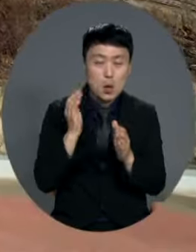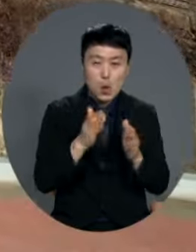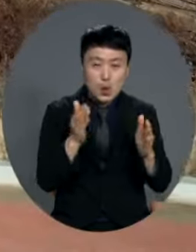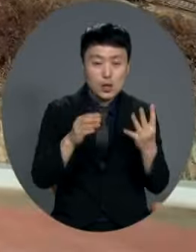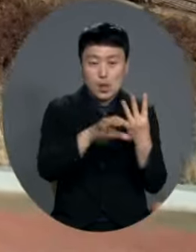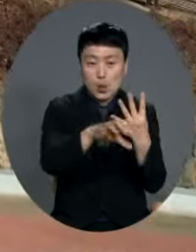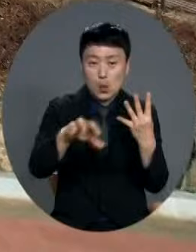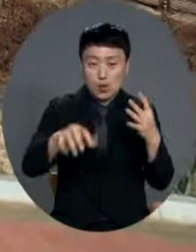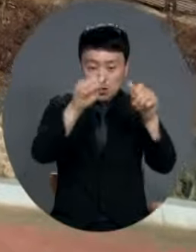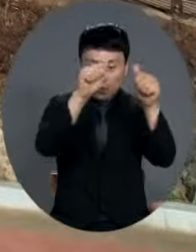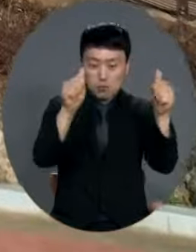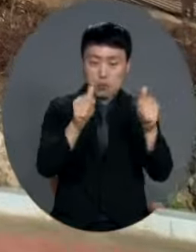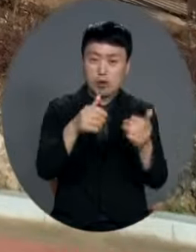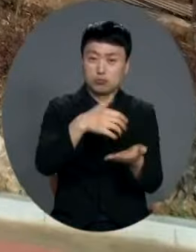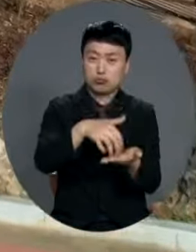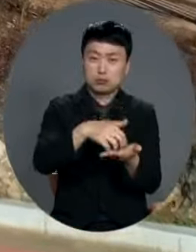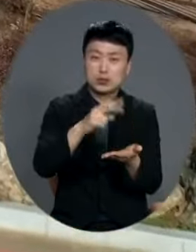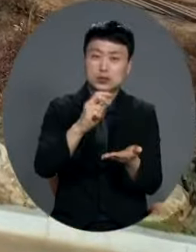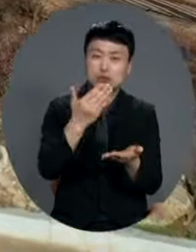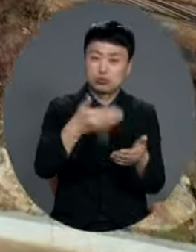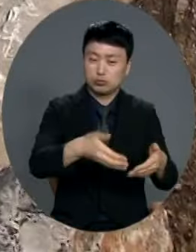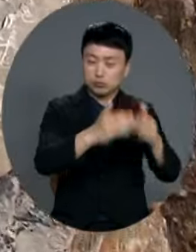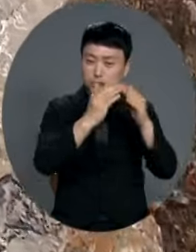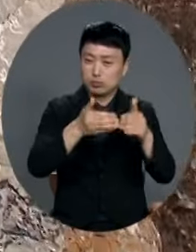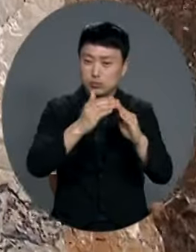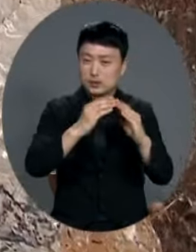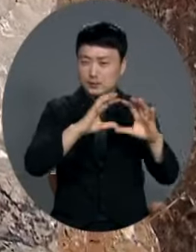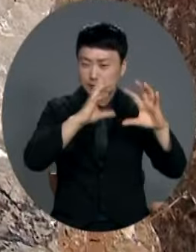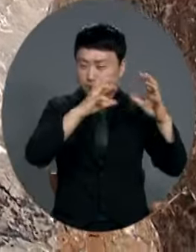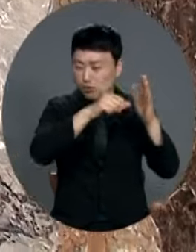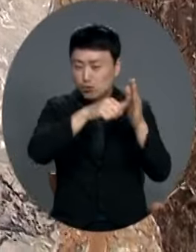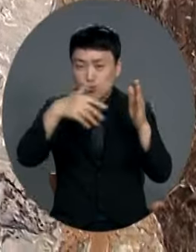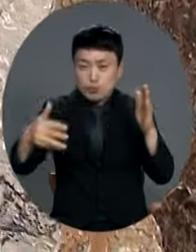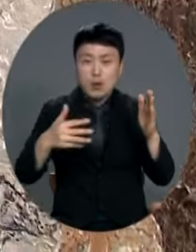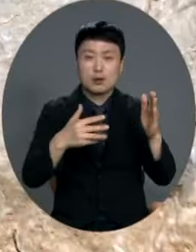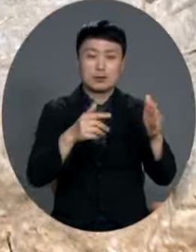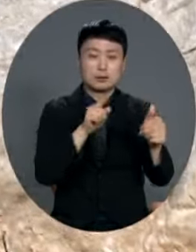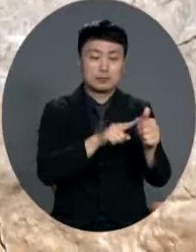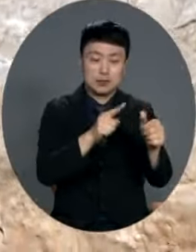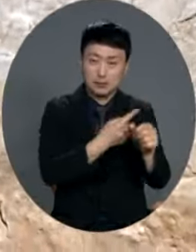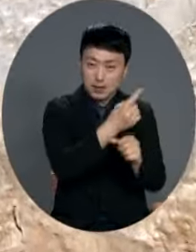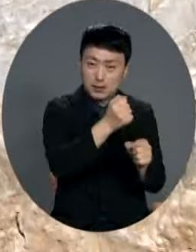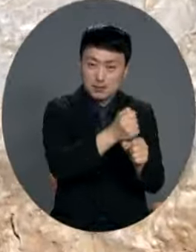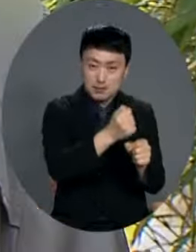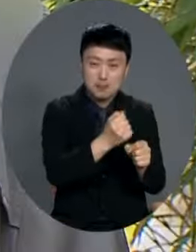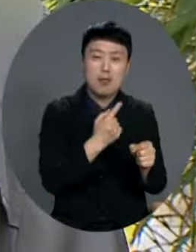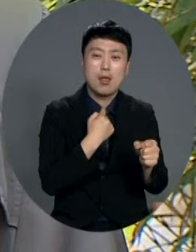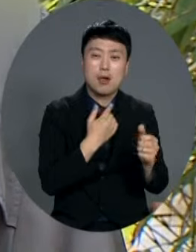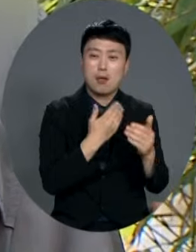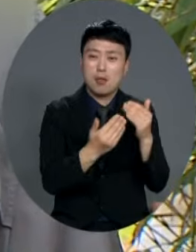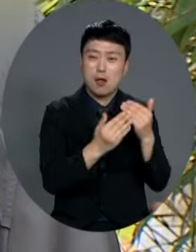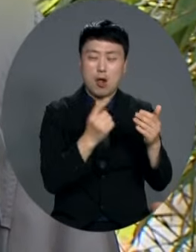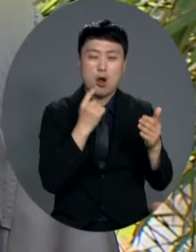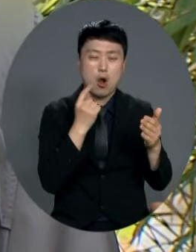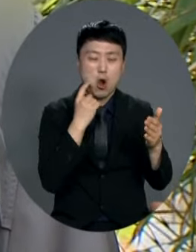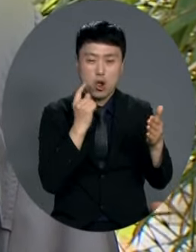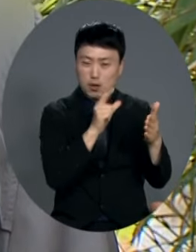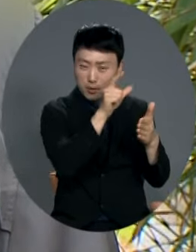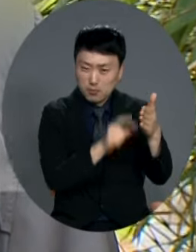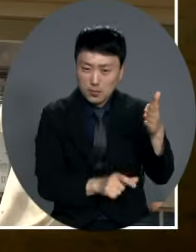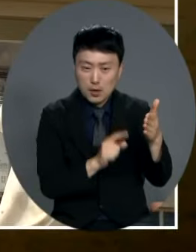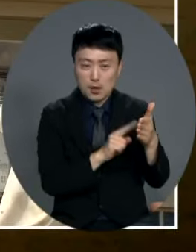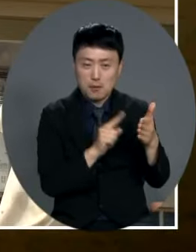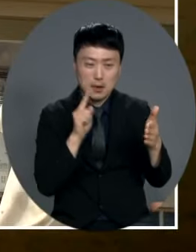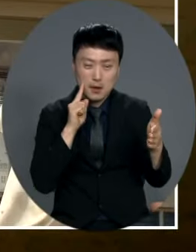29점을 설치하면서 세계적 작가라고 속인 특정 작가에게 해를 줬다는 의욕이 불거졌습니다